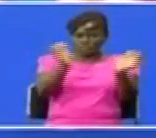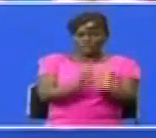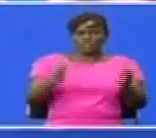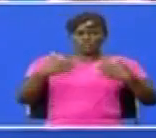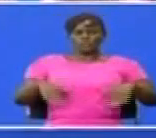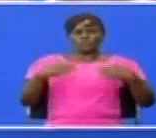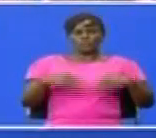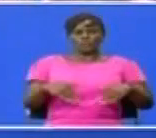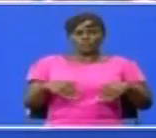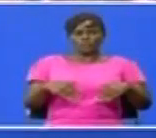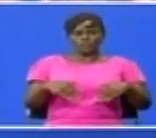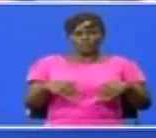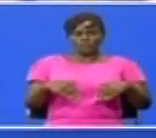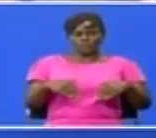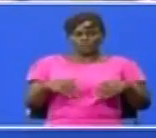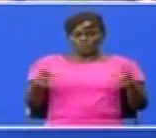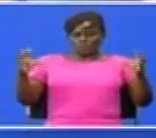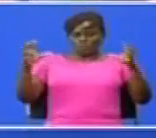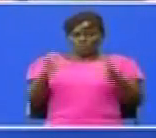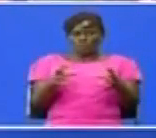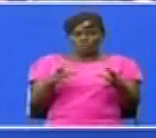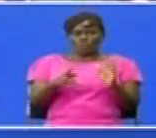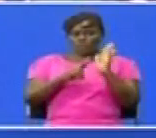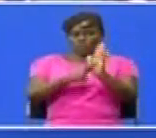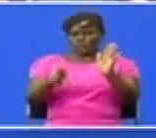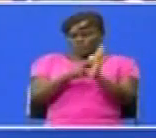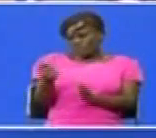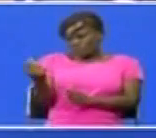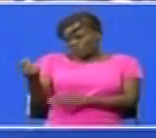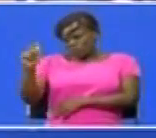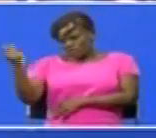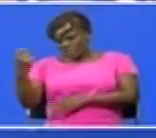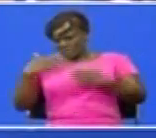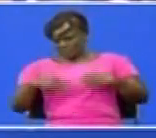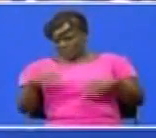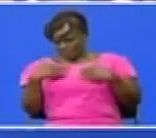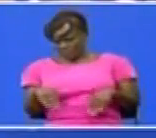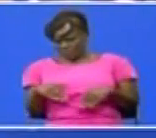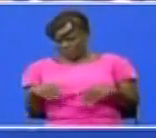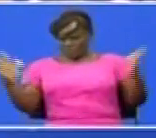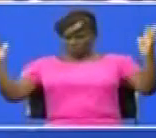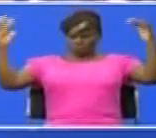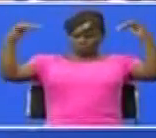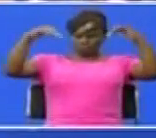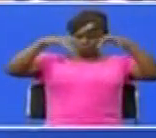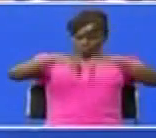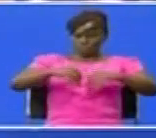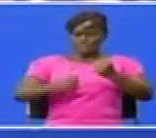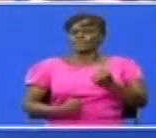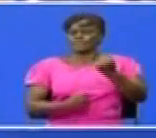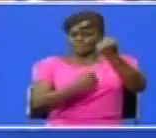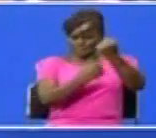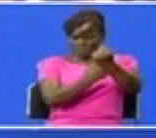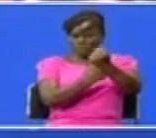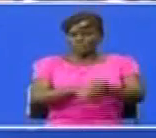Orange Battalion, representing the voices of majority of Kenyans, have called this press conference in support of